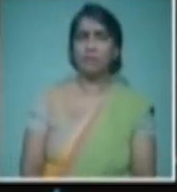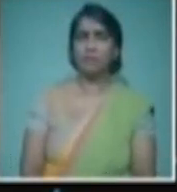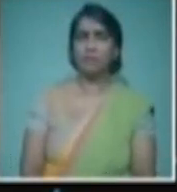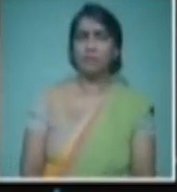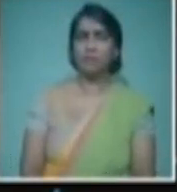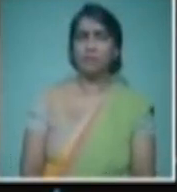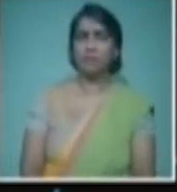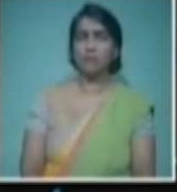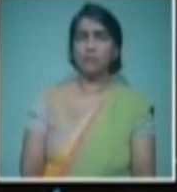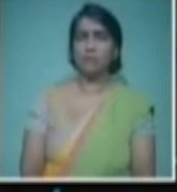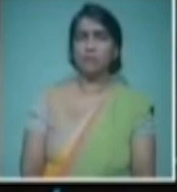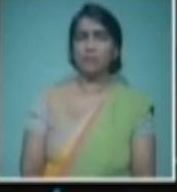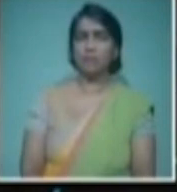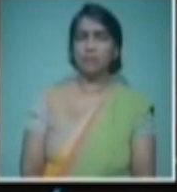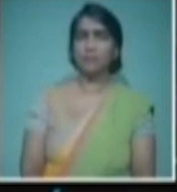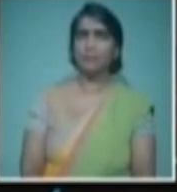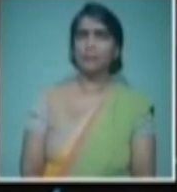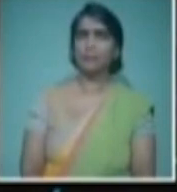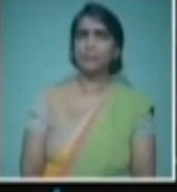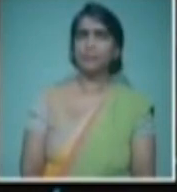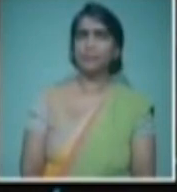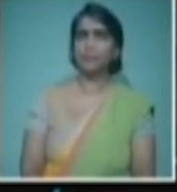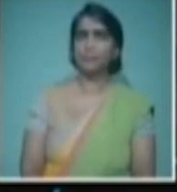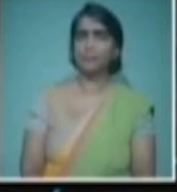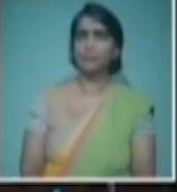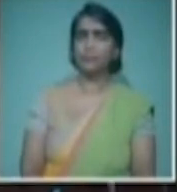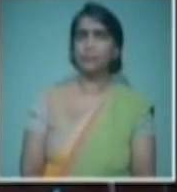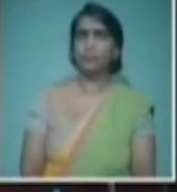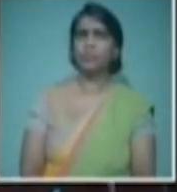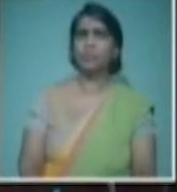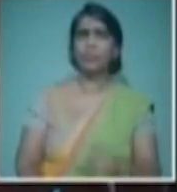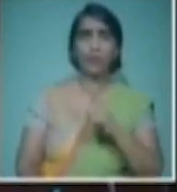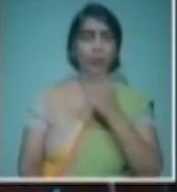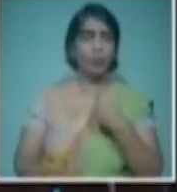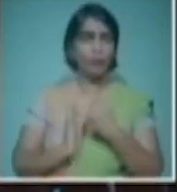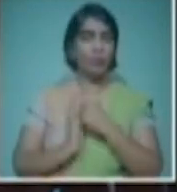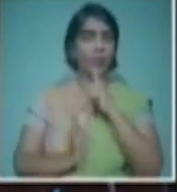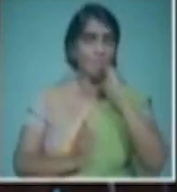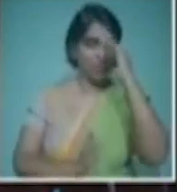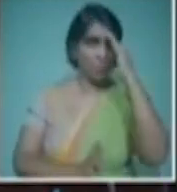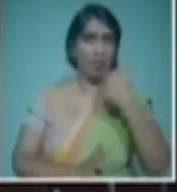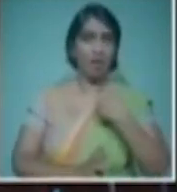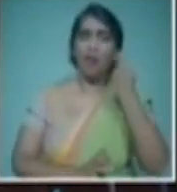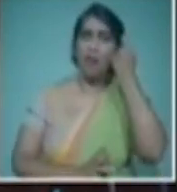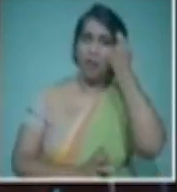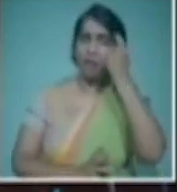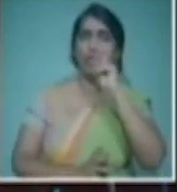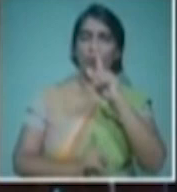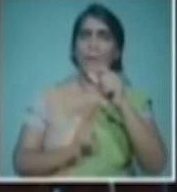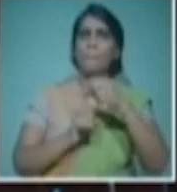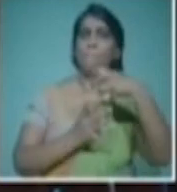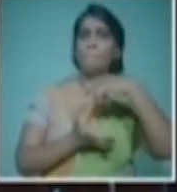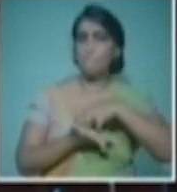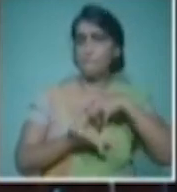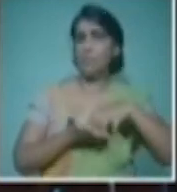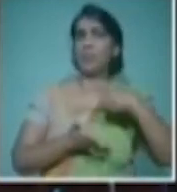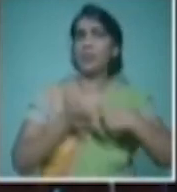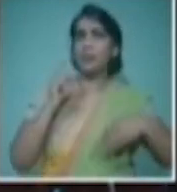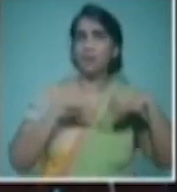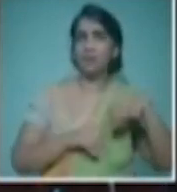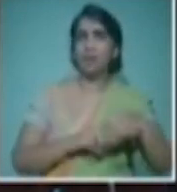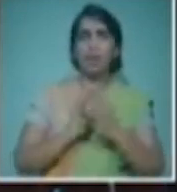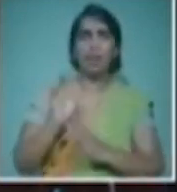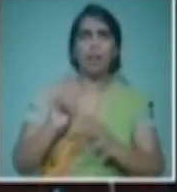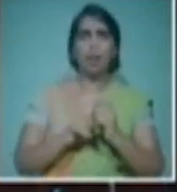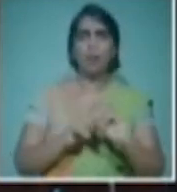ගරු කථානායකතුමනි. ගරු කථානායකතුමා විශේෂයෙන් මම මගේ අදහස ප්‍රකාශ කළා පළාත් පාලනේ මැති වෙන්නේ පිළිබඳව. ගරු